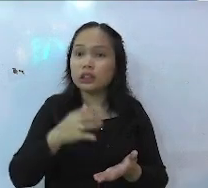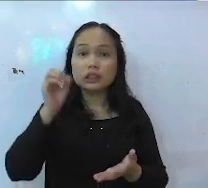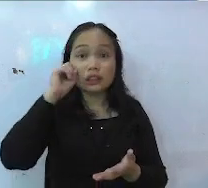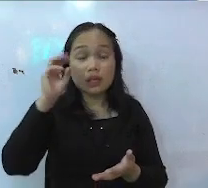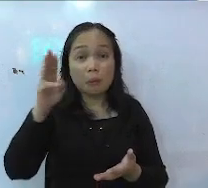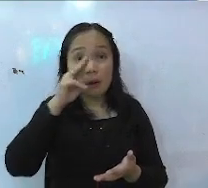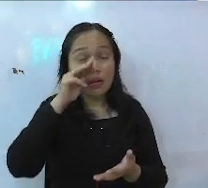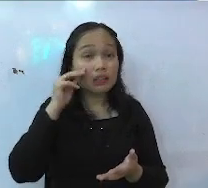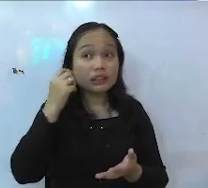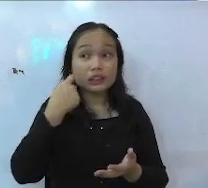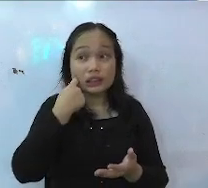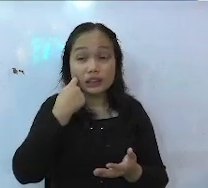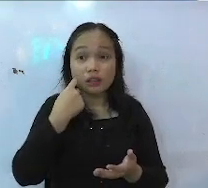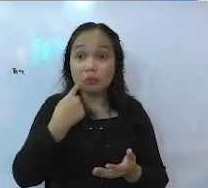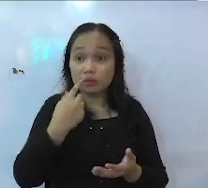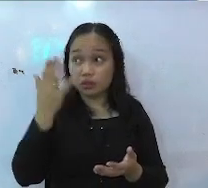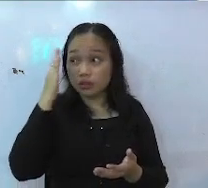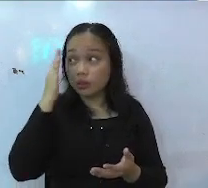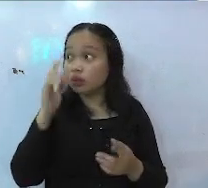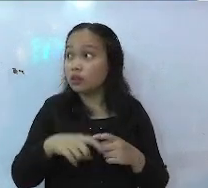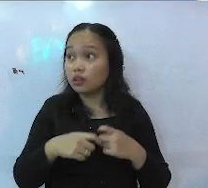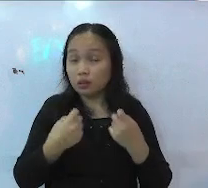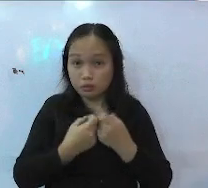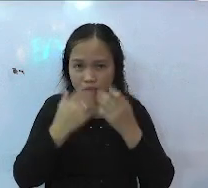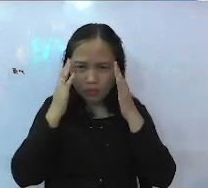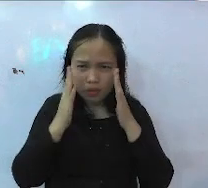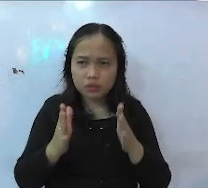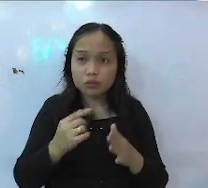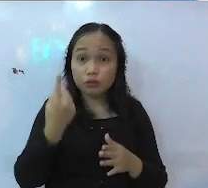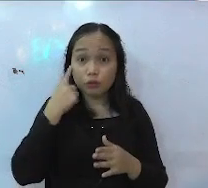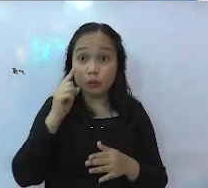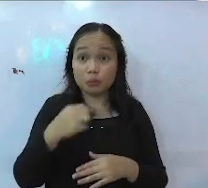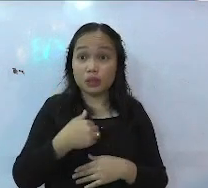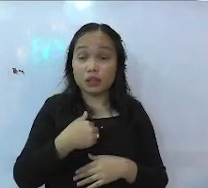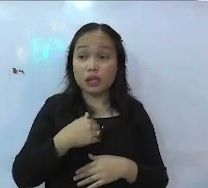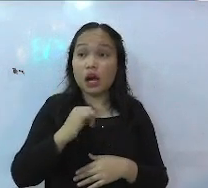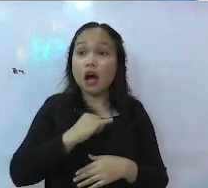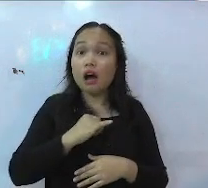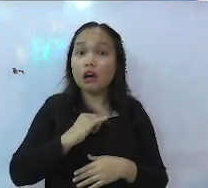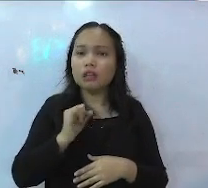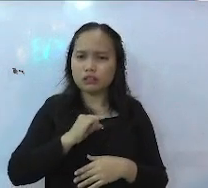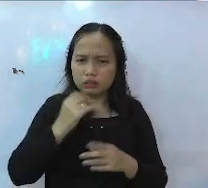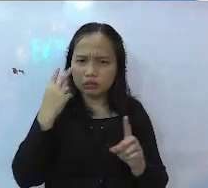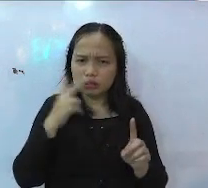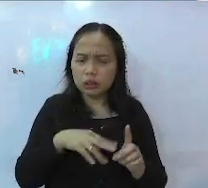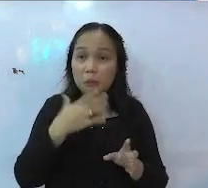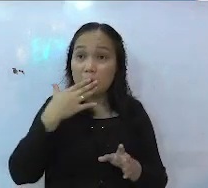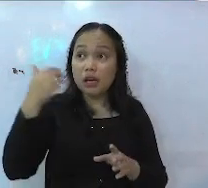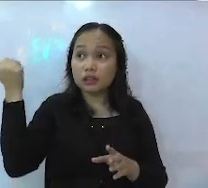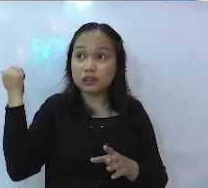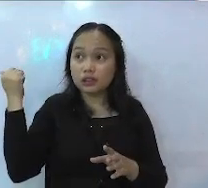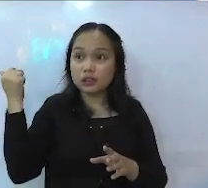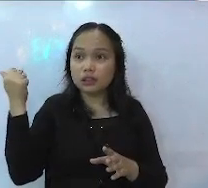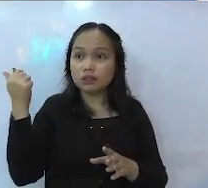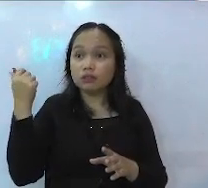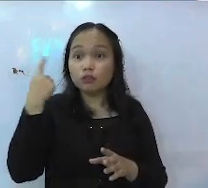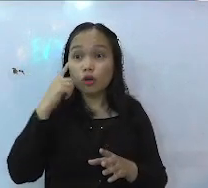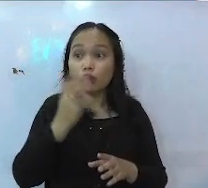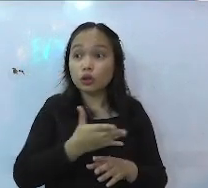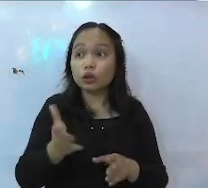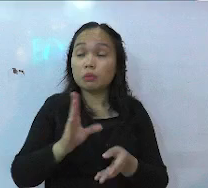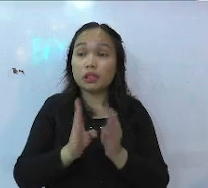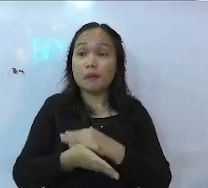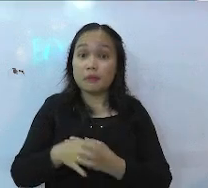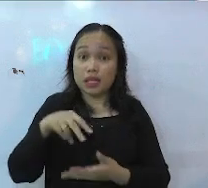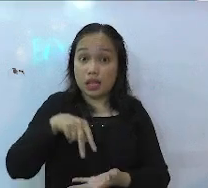kanina ang galing eh Alam niyo team Focus ah para sa akin ha nakikita ko po yung the best na paraan para ikaw ay mag-stand up